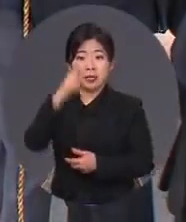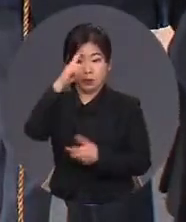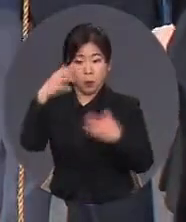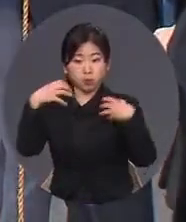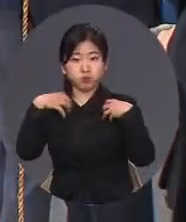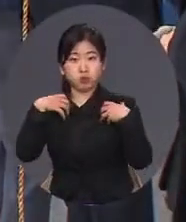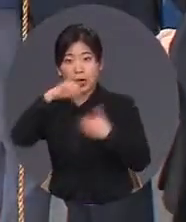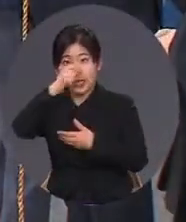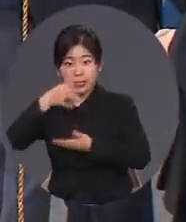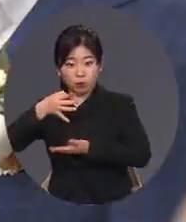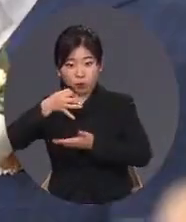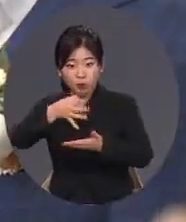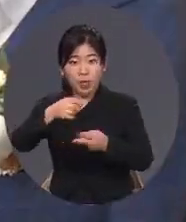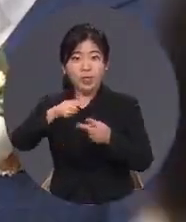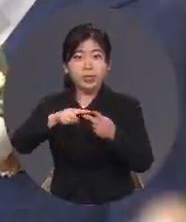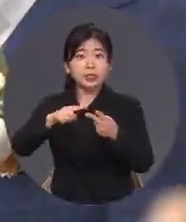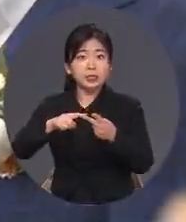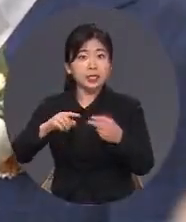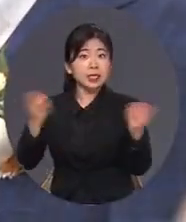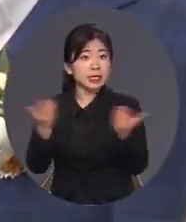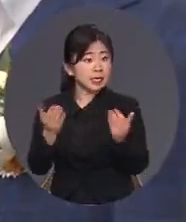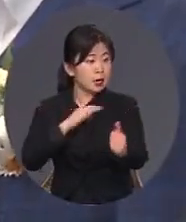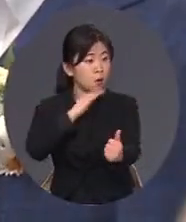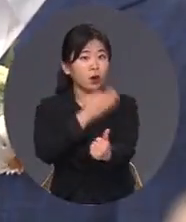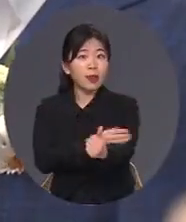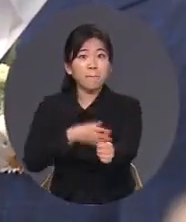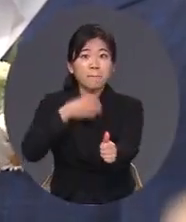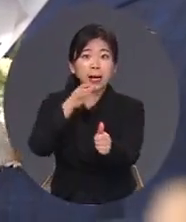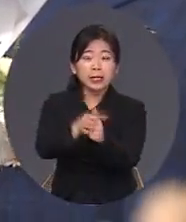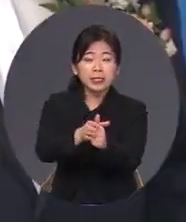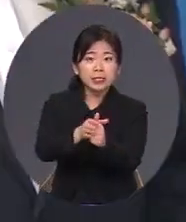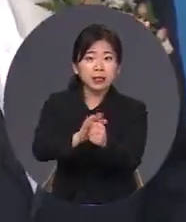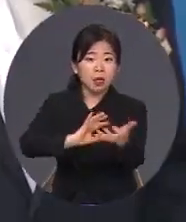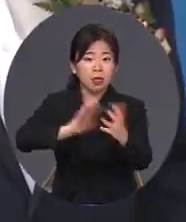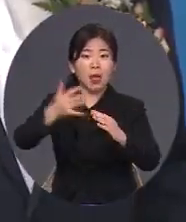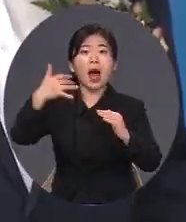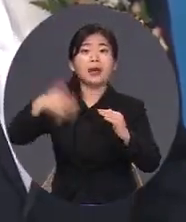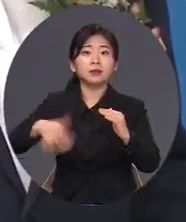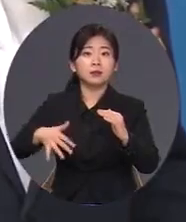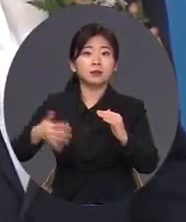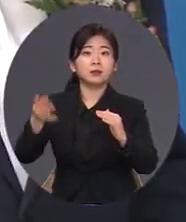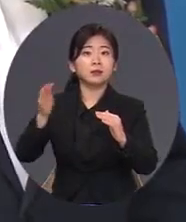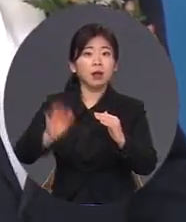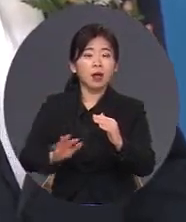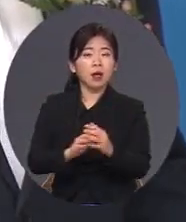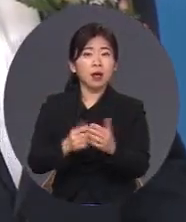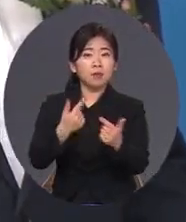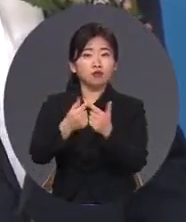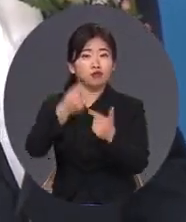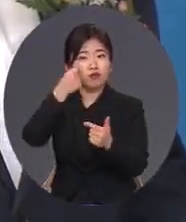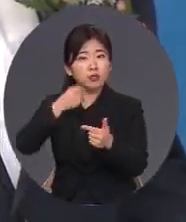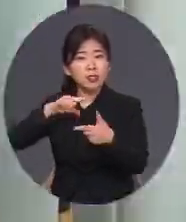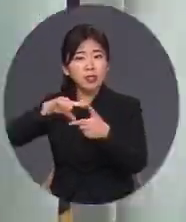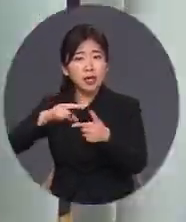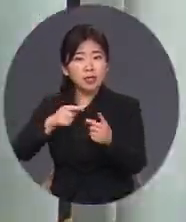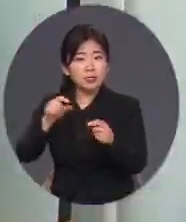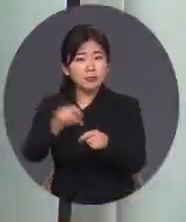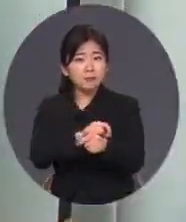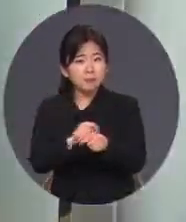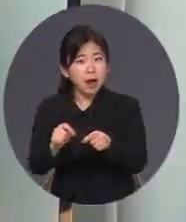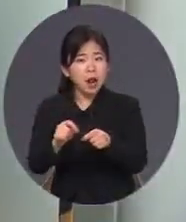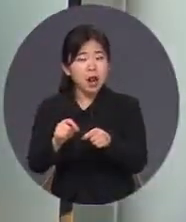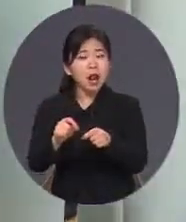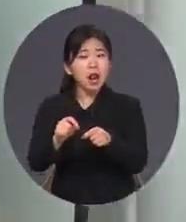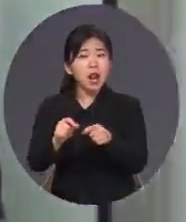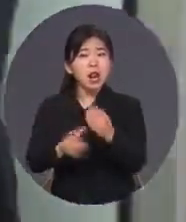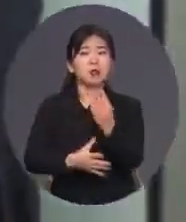중앙정부로부터의 예산 확보와 사무 이양 등 중요한 과제는 본격 논의하지 못한 채 부울경 특별지자체가 출범을 위한